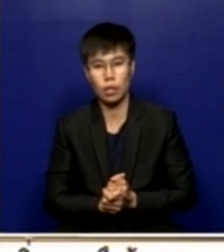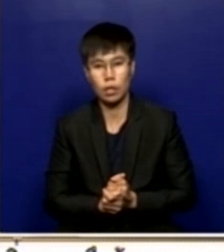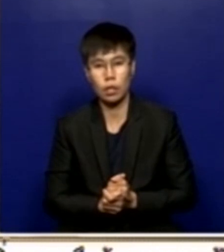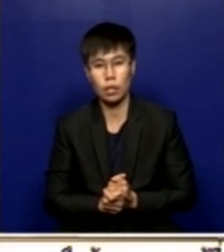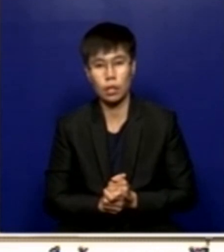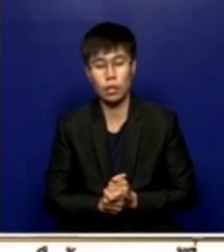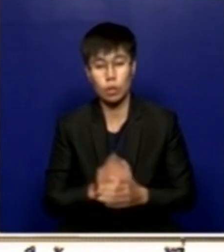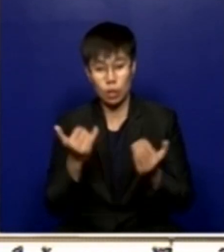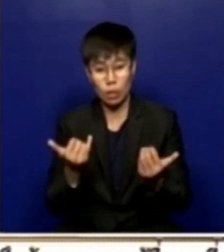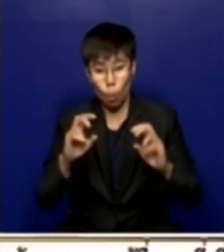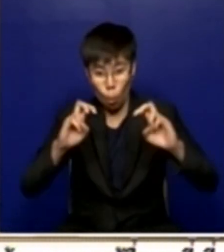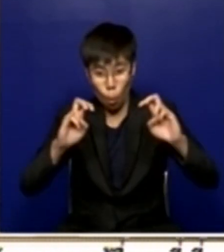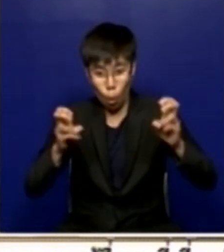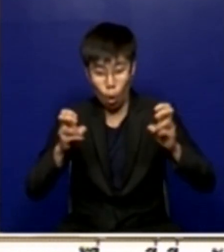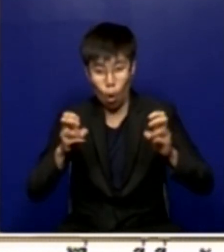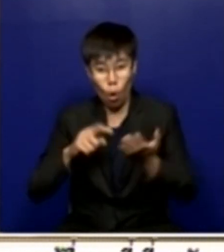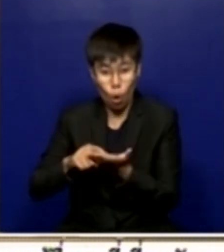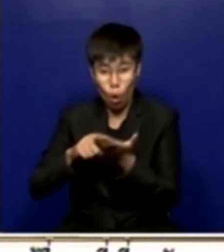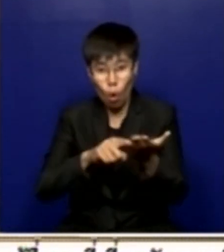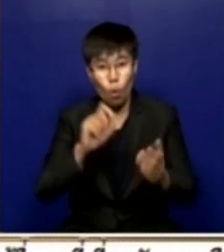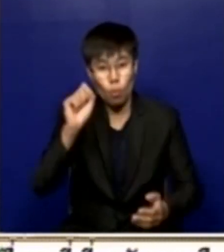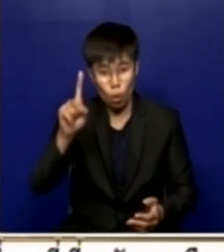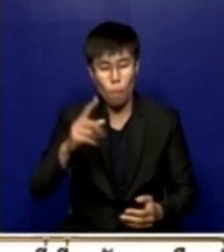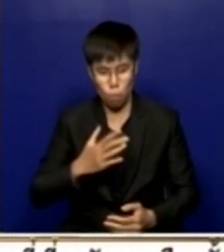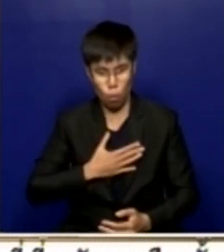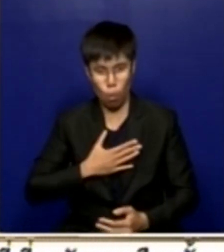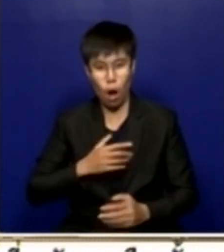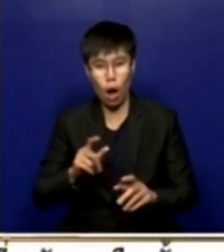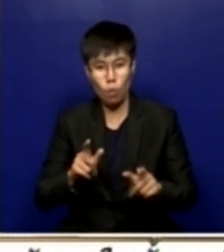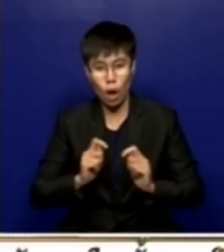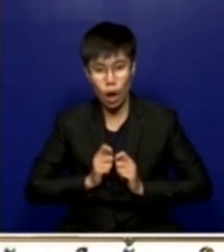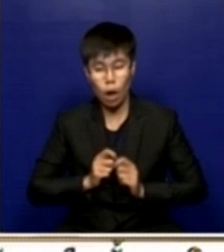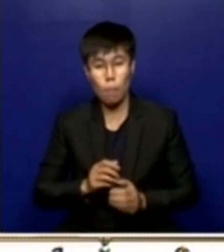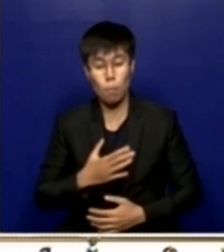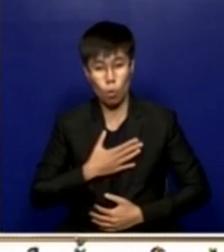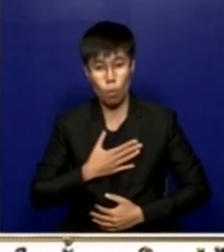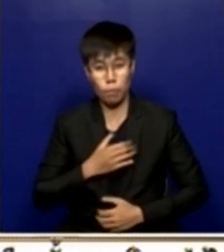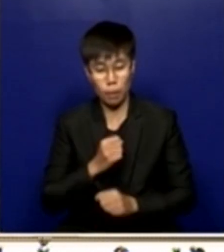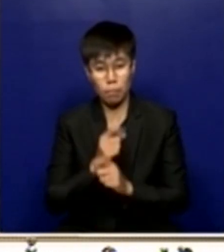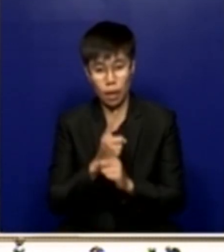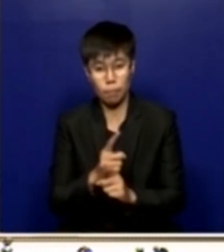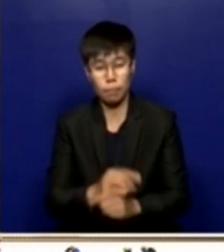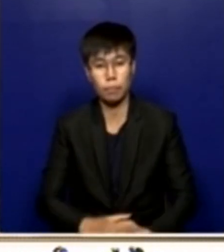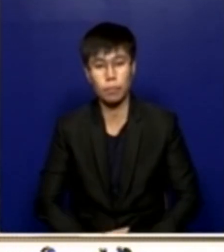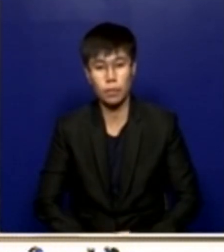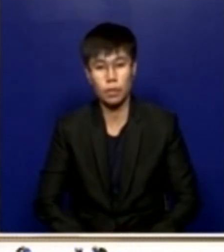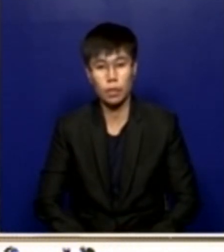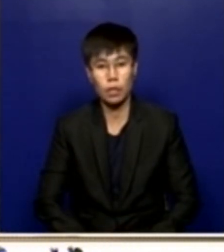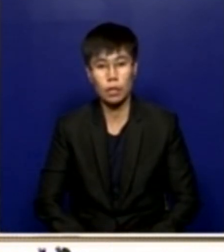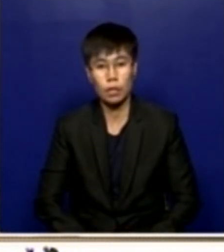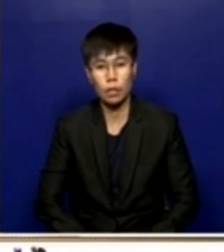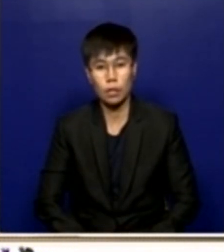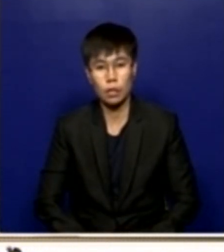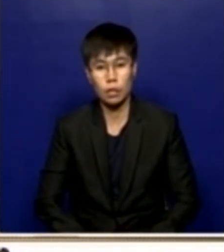เสนอญัตติด่วนผมก็อนุญาตให้ผมก็ดำเนินการตามที่แล้วครับส้อมสมาชิก